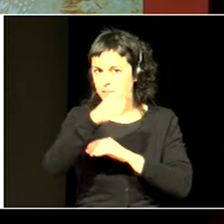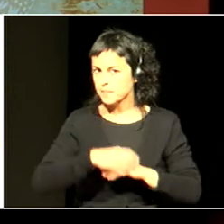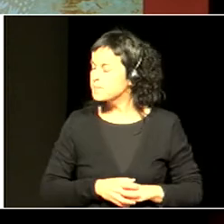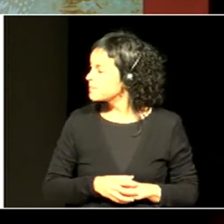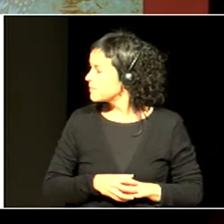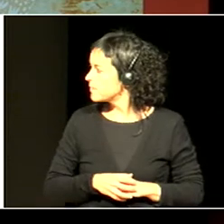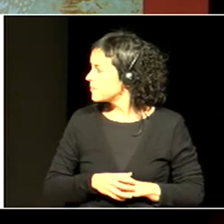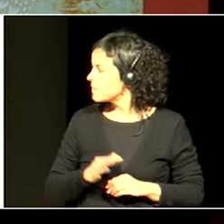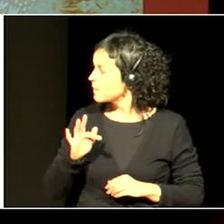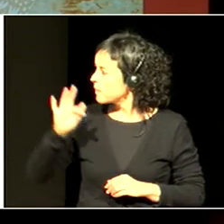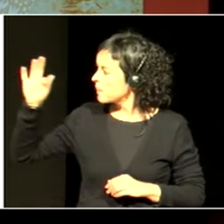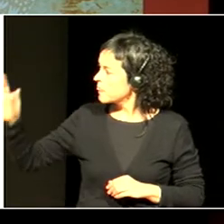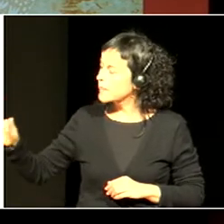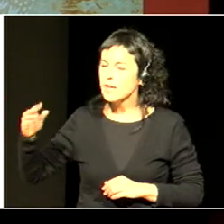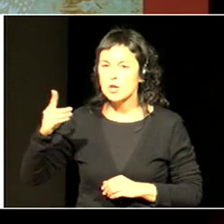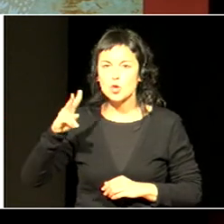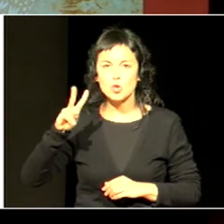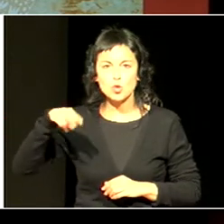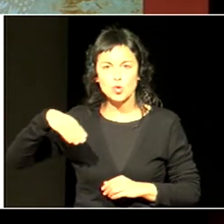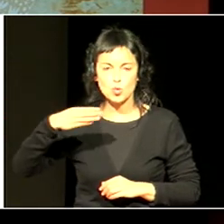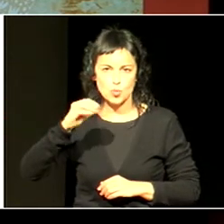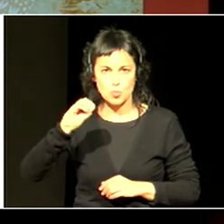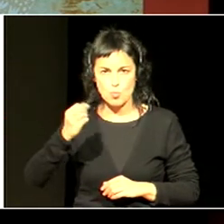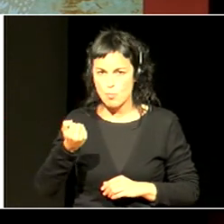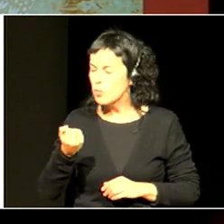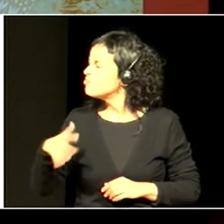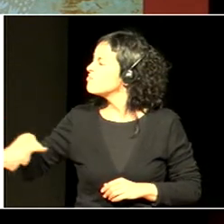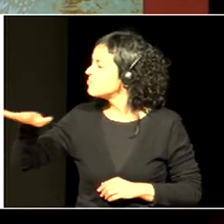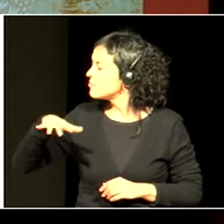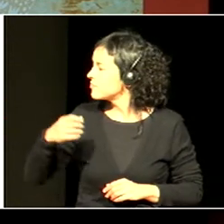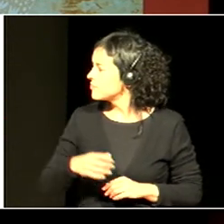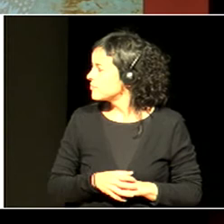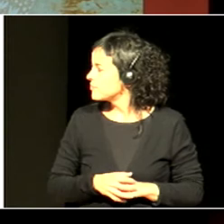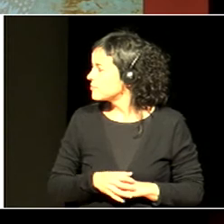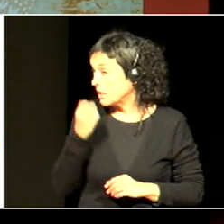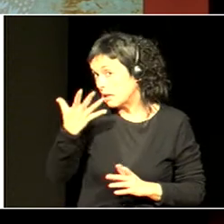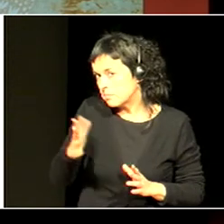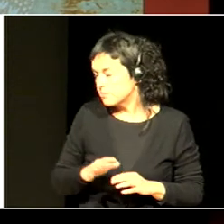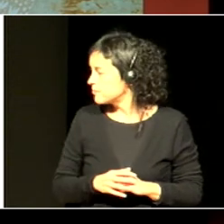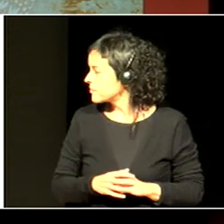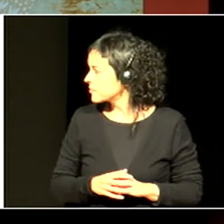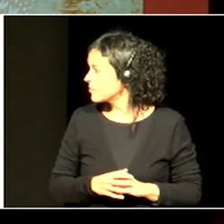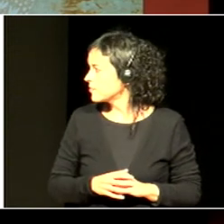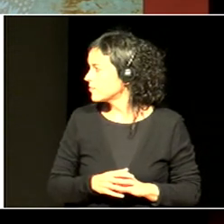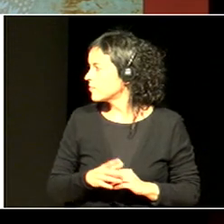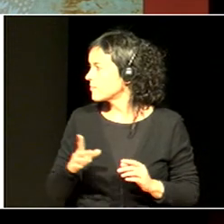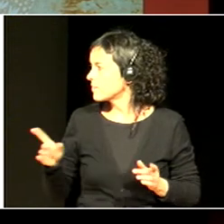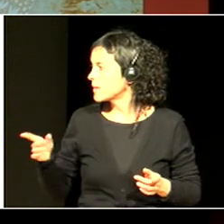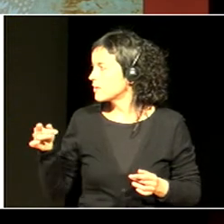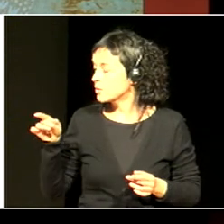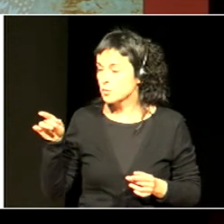Eta zuenean, Dunboan? Ba, gurenean, hemen, hainbeste gauza entzun ondoren, batez ere, zuk esandakoarekin